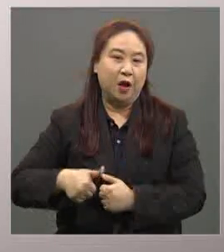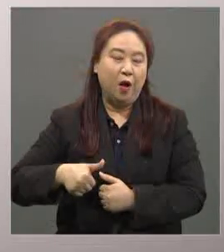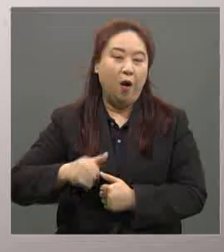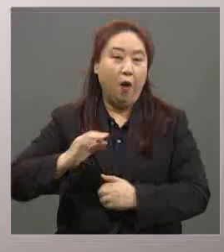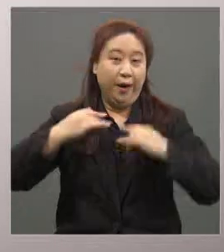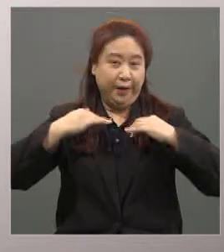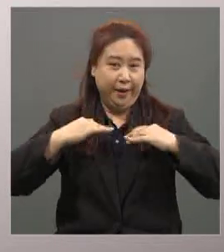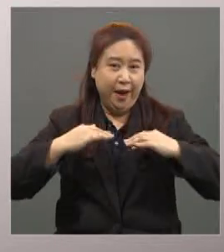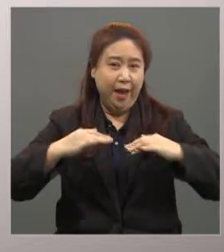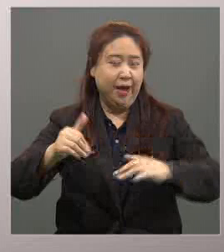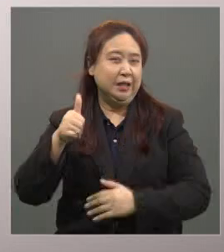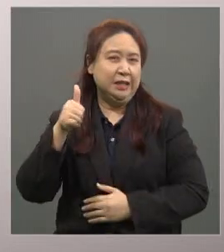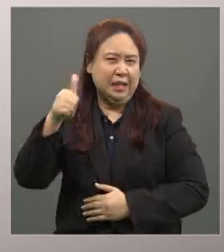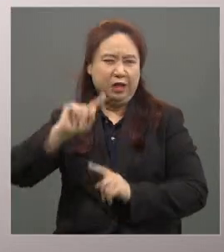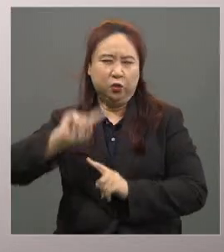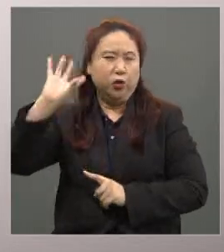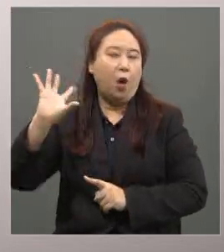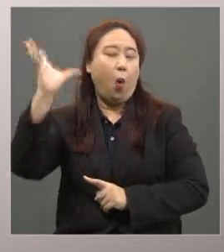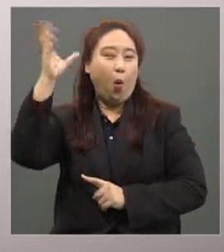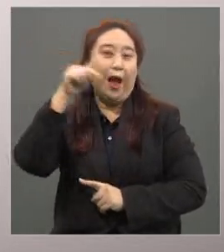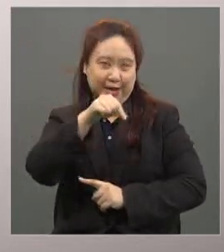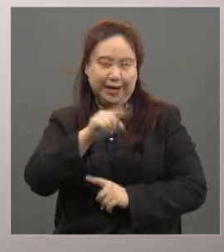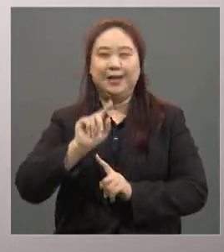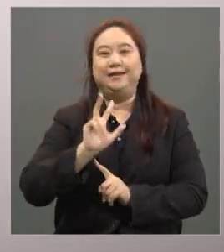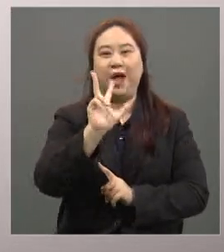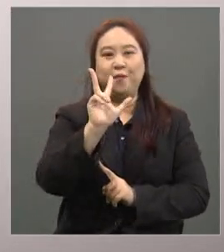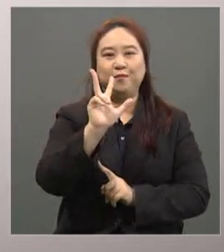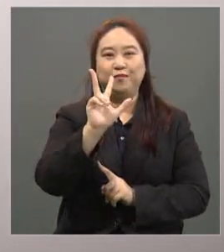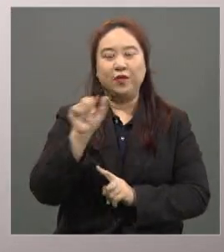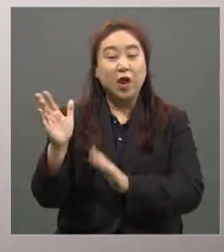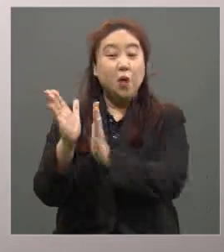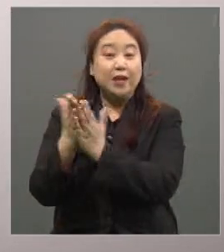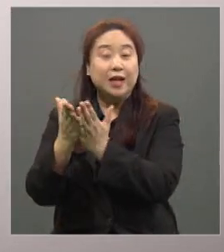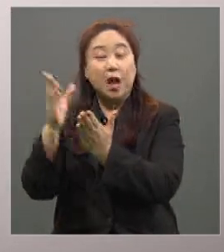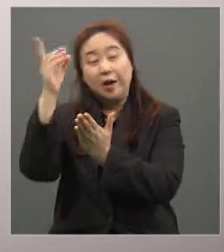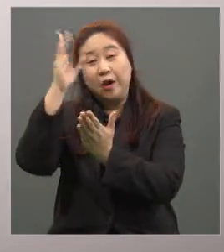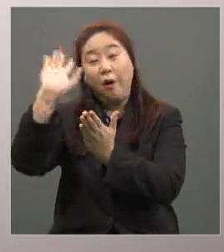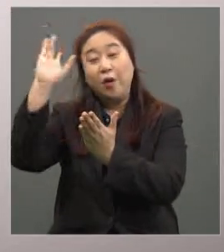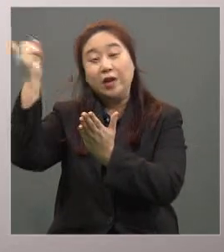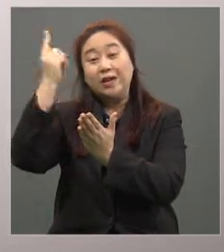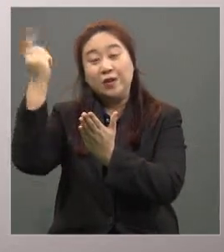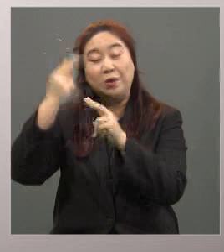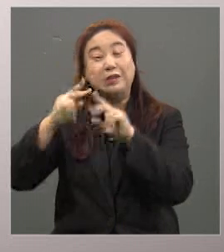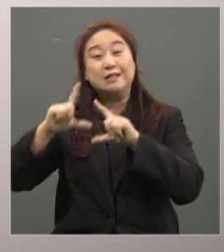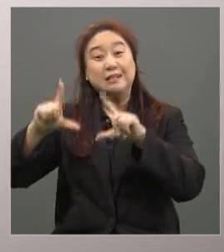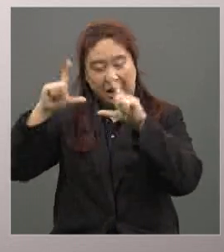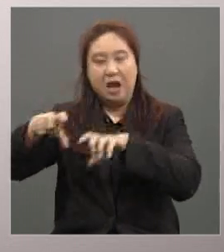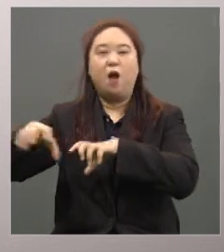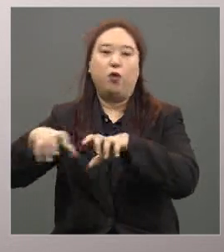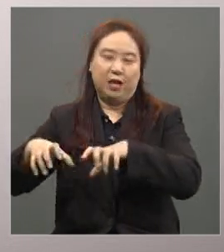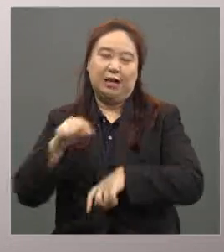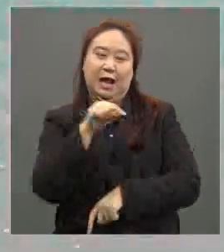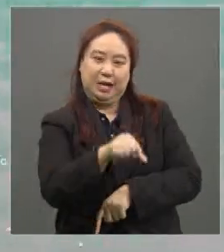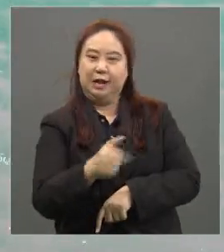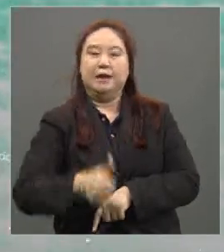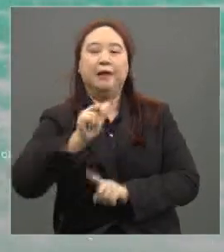ชายหาดที่ดีที่สุดในโลกจากการจัดอันดับของนิตยสารด้านการท่องเที่ยวชื่อดังอย่าง lolly Planetโดย